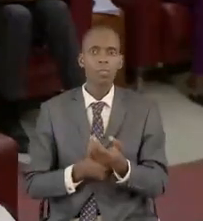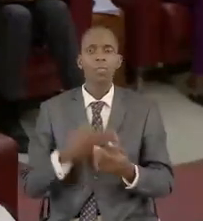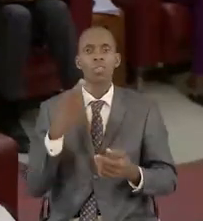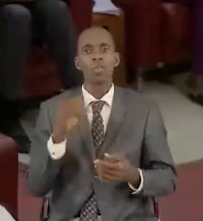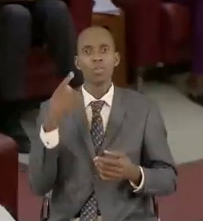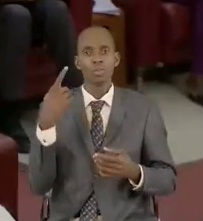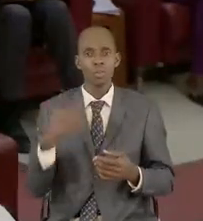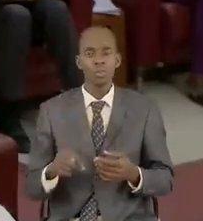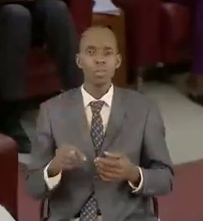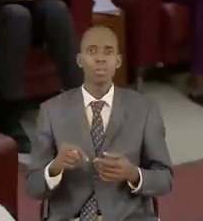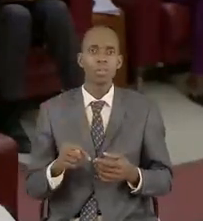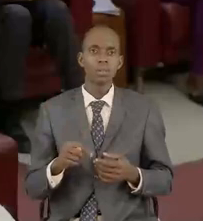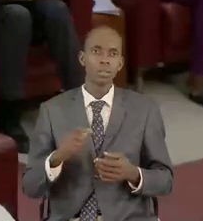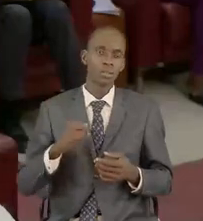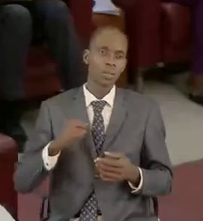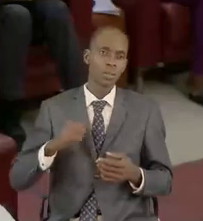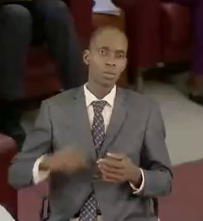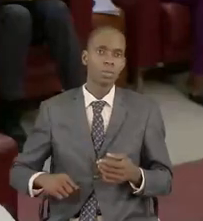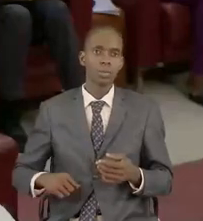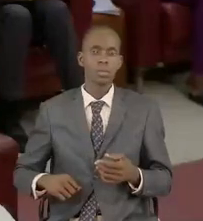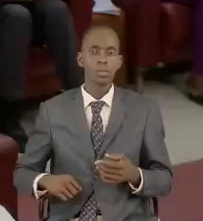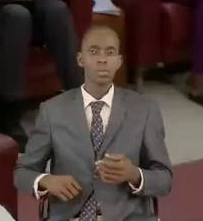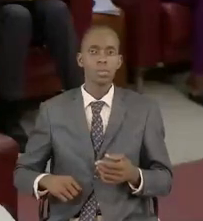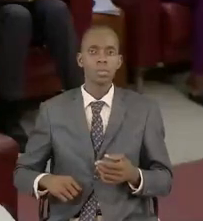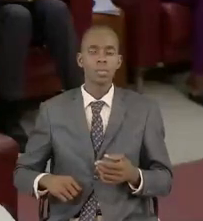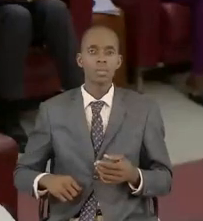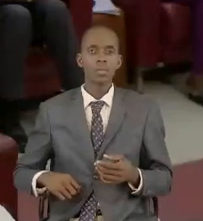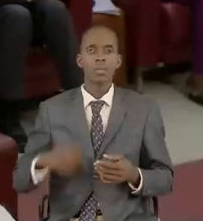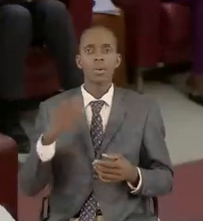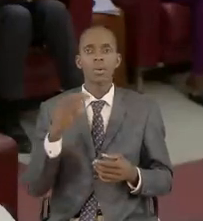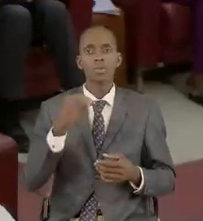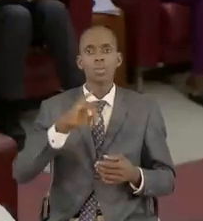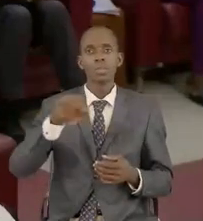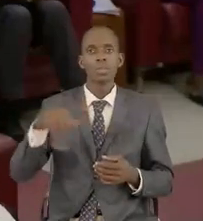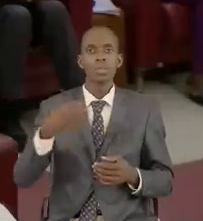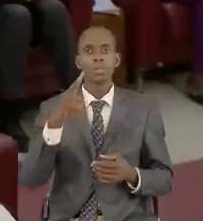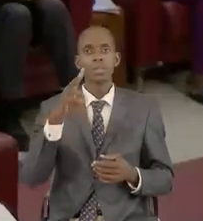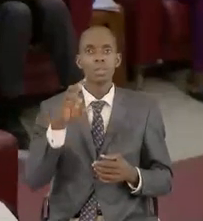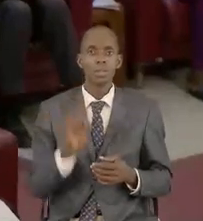pour les circoncis ce sont les Juifs